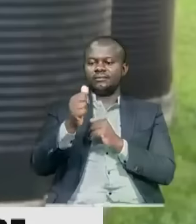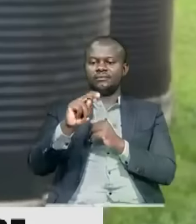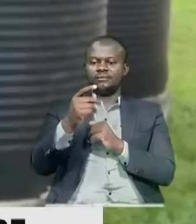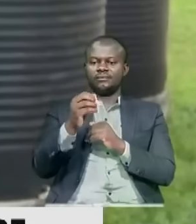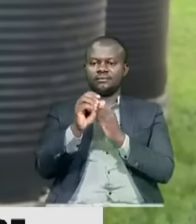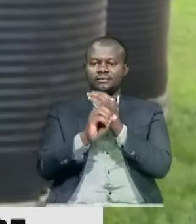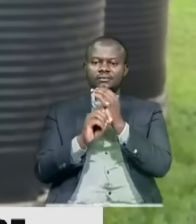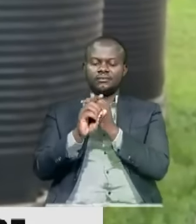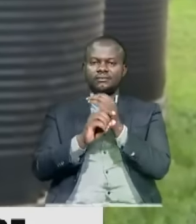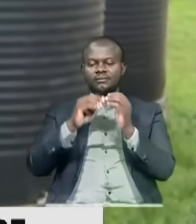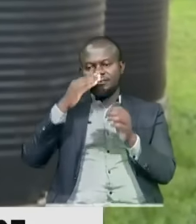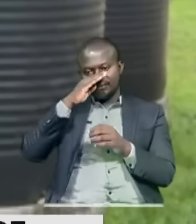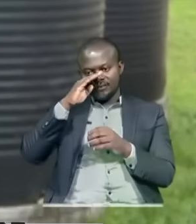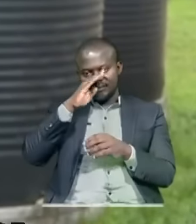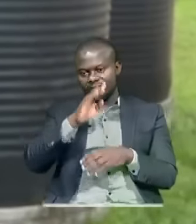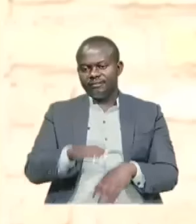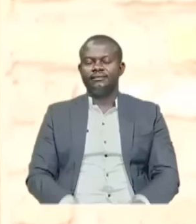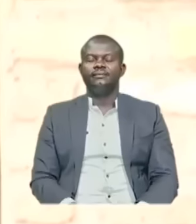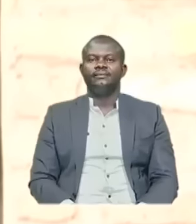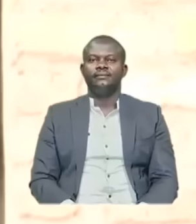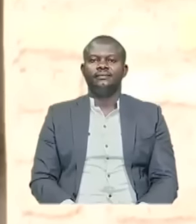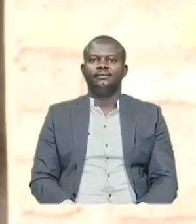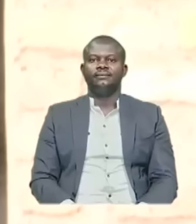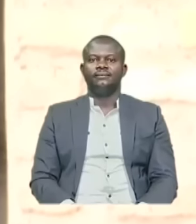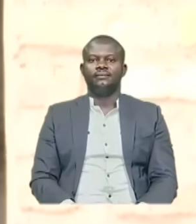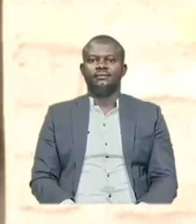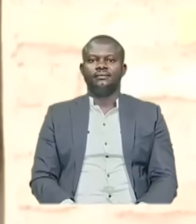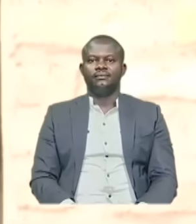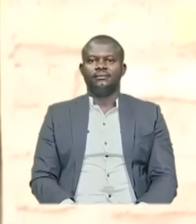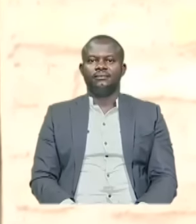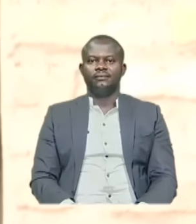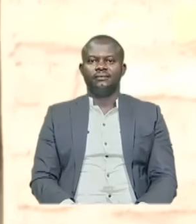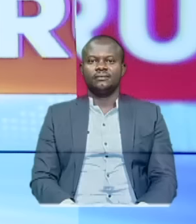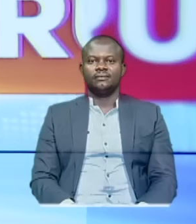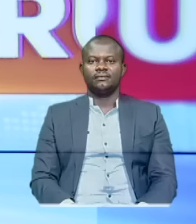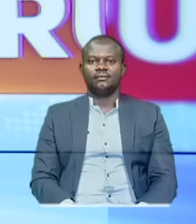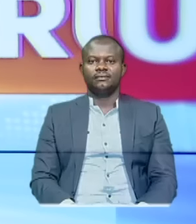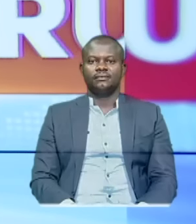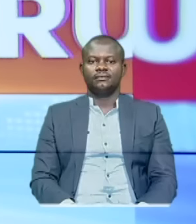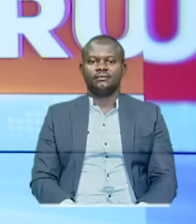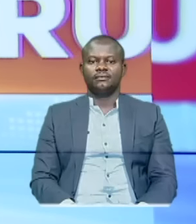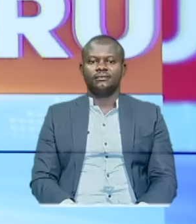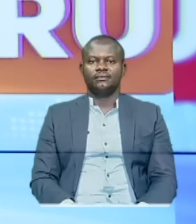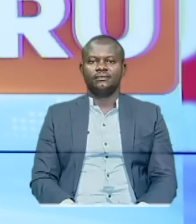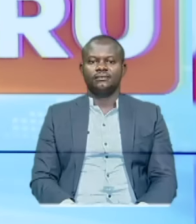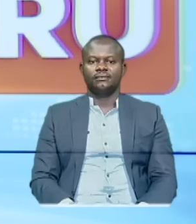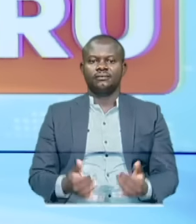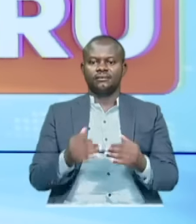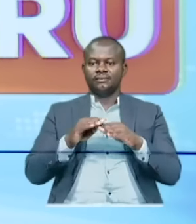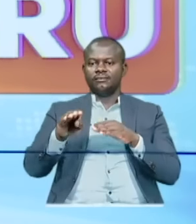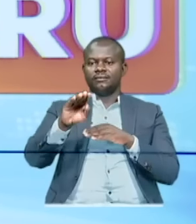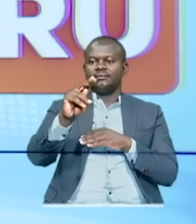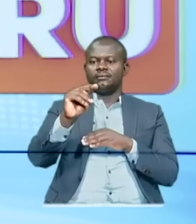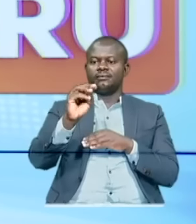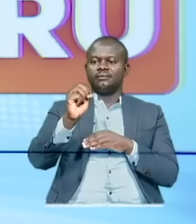na Kanyanza. Consolate Kamagaju mu ntara y'Amajyepfo. Reka twerekeze